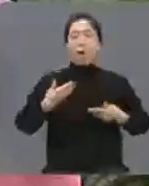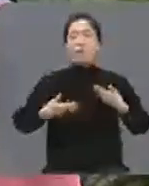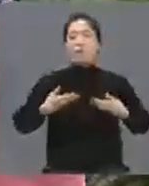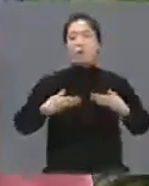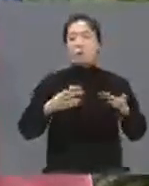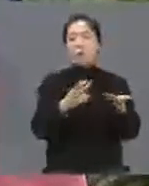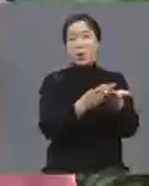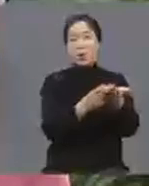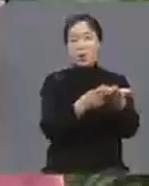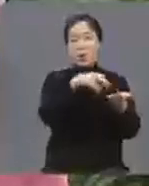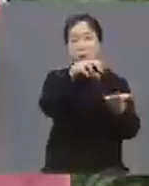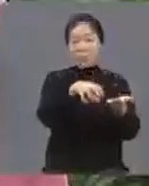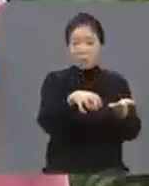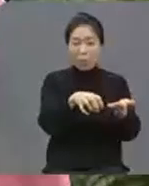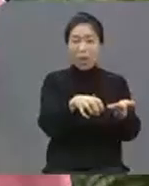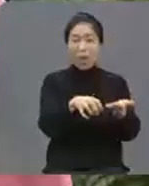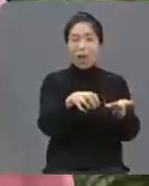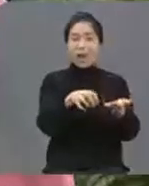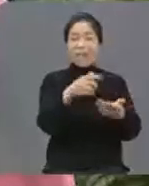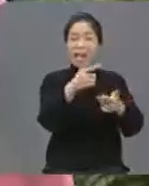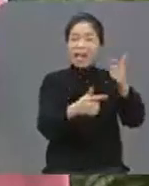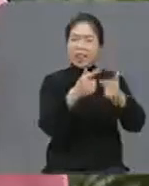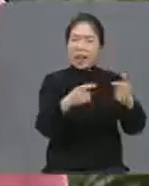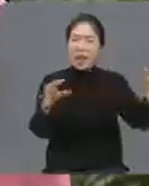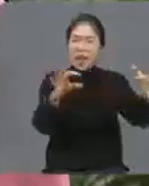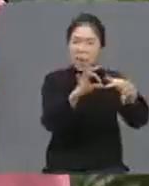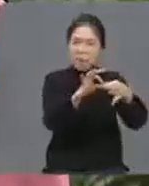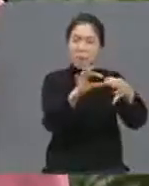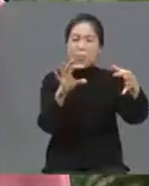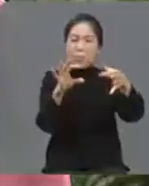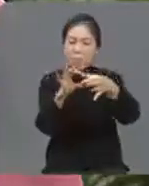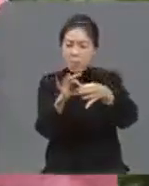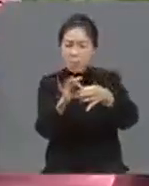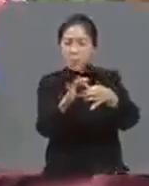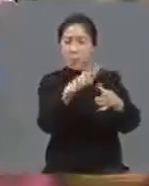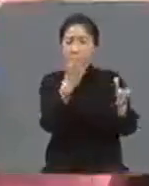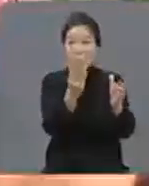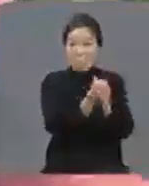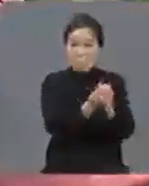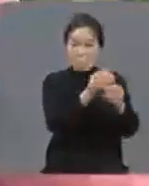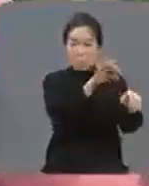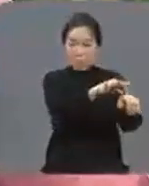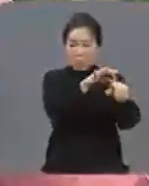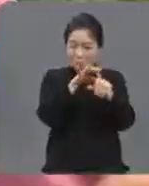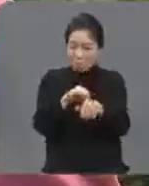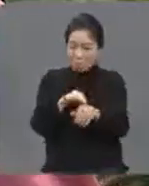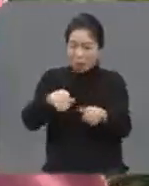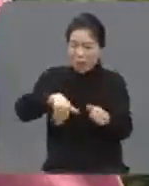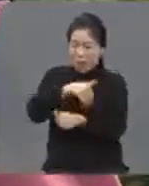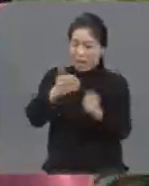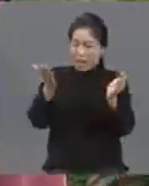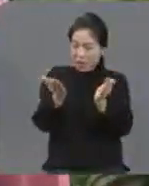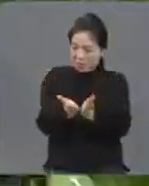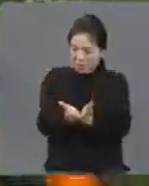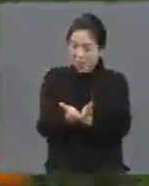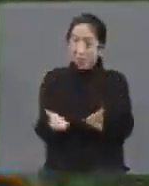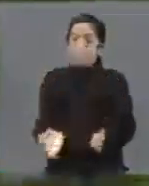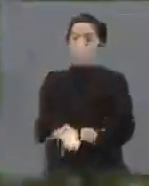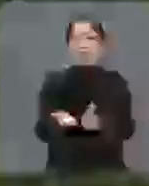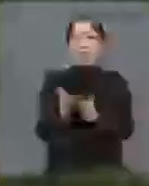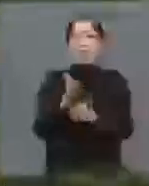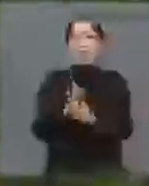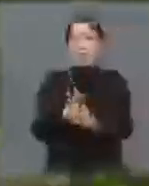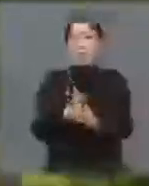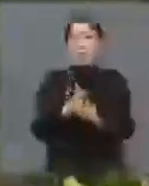제주도에서 문물을 다이 이제 우리가 접목을 시켜가지고 이제 우리에 맞게 제 장물을 키우는 거죠